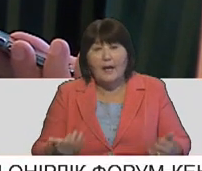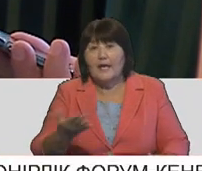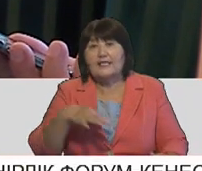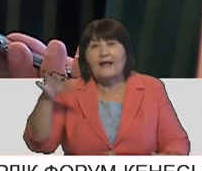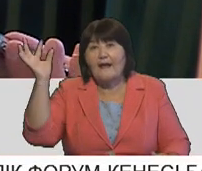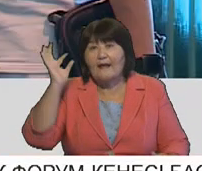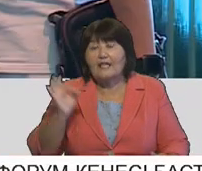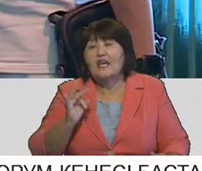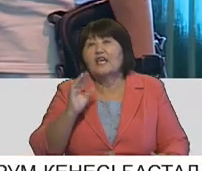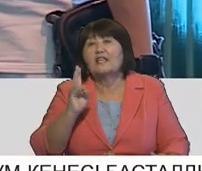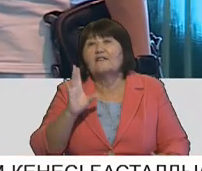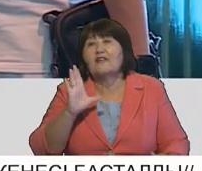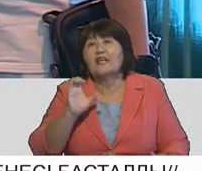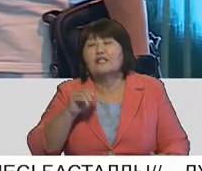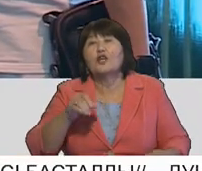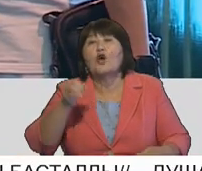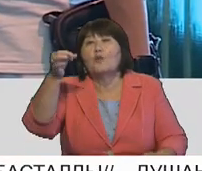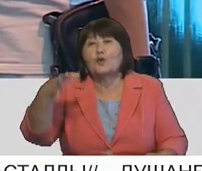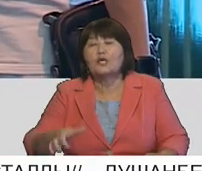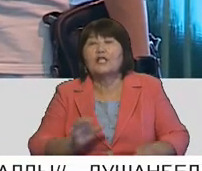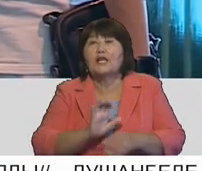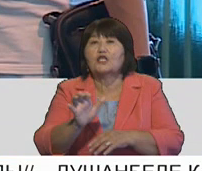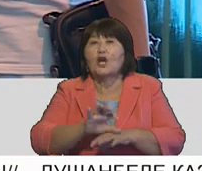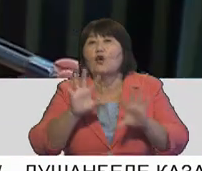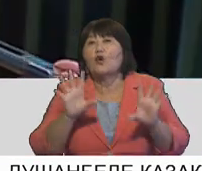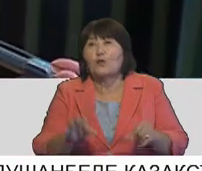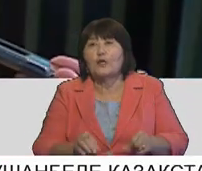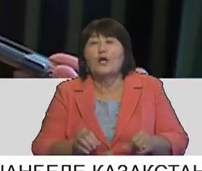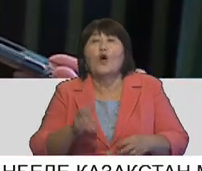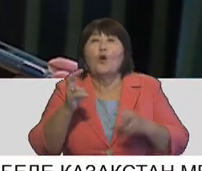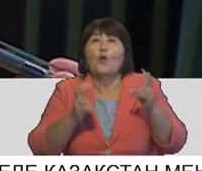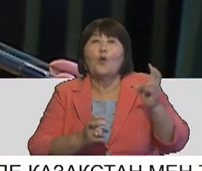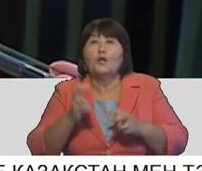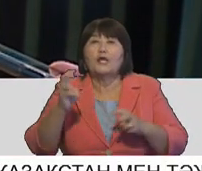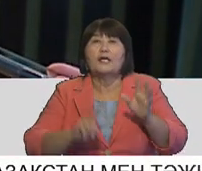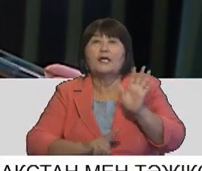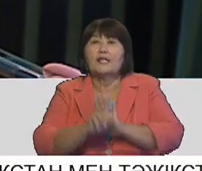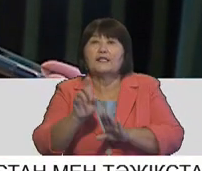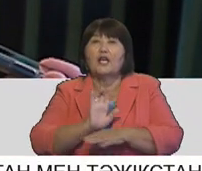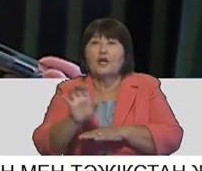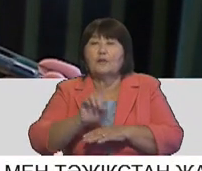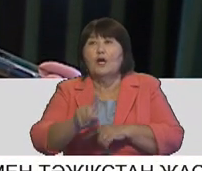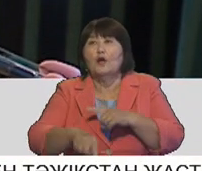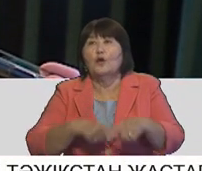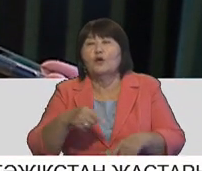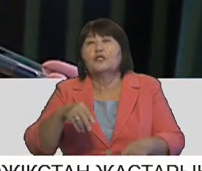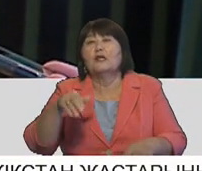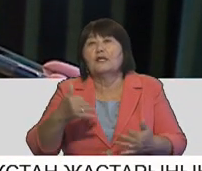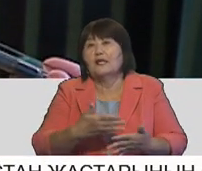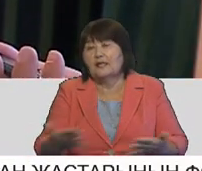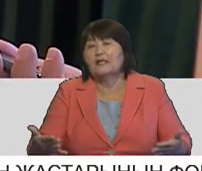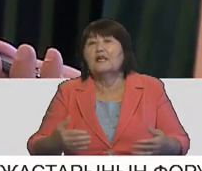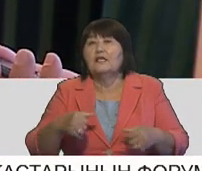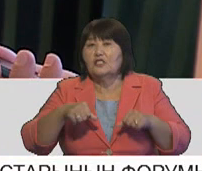Германия инвесторларымен бөтелкілер шығару бойынша өндірісті бастап жатырмыз. Олар қазір қаражат мәселесін шешіп